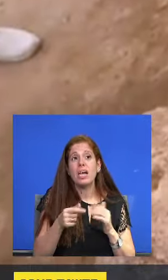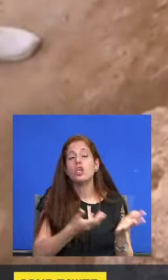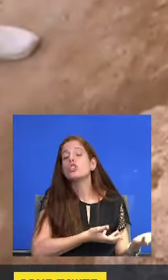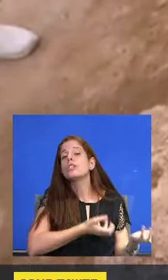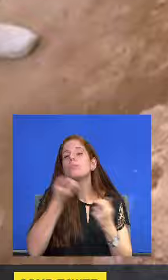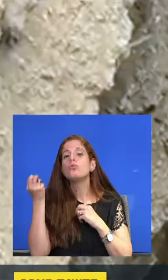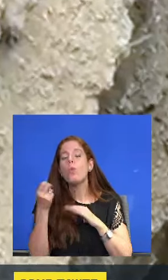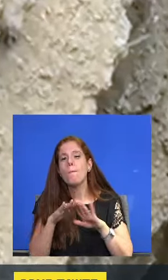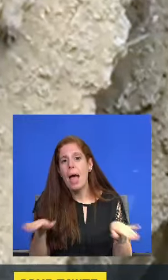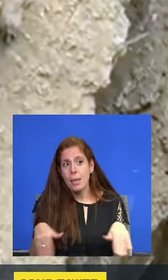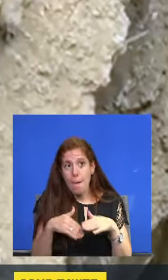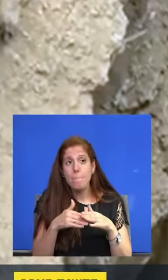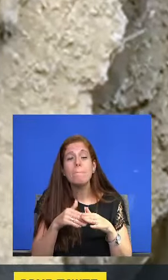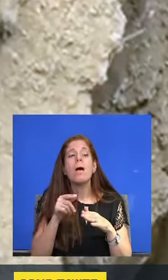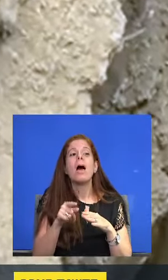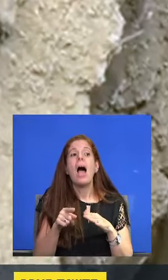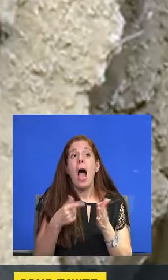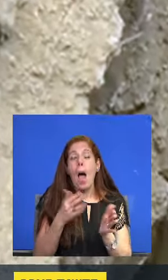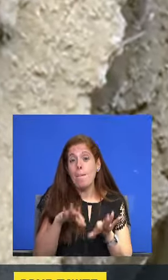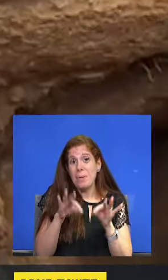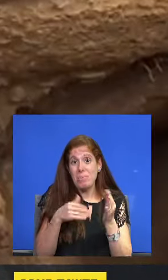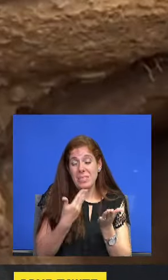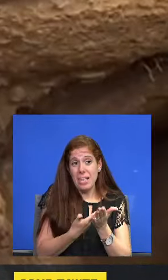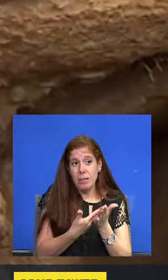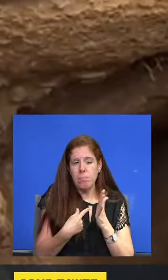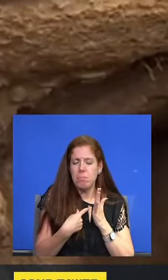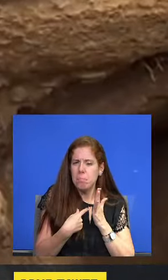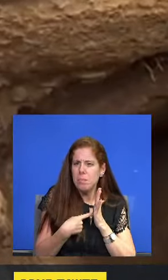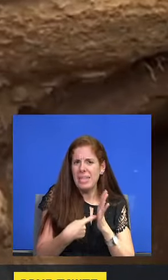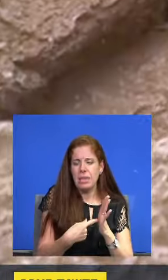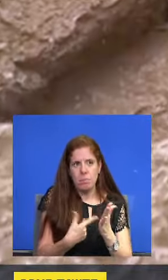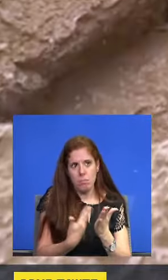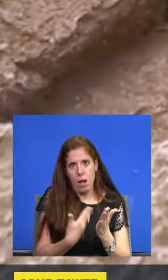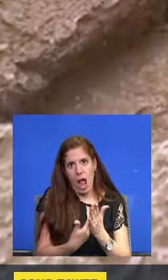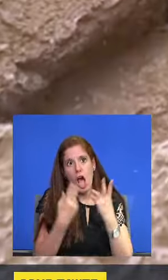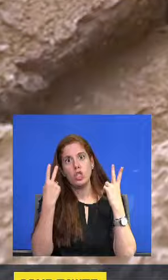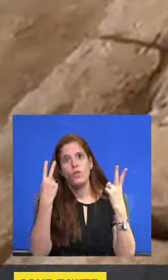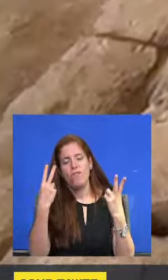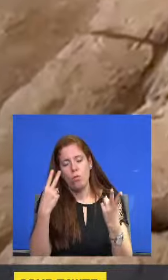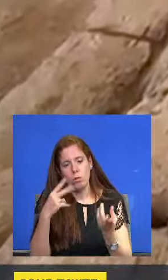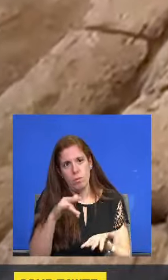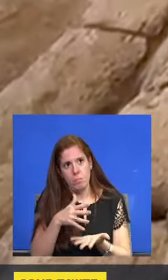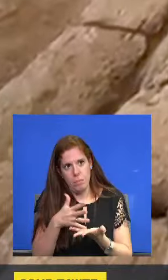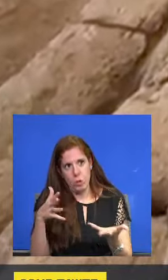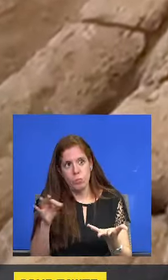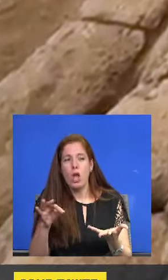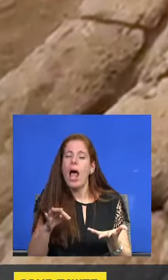מהים. הממצאים הללו מעידים על החשיבות הגדולה במיקום שלה, שהיה על נתיבי סחר מרכזיים